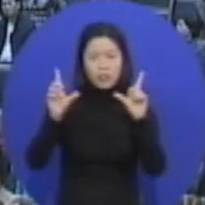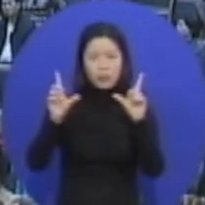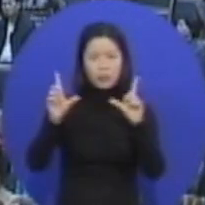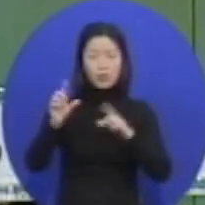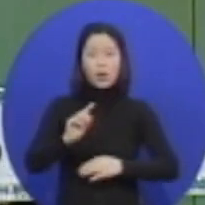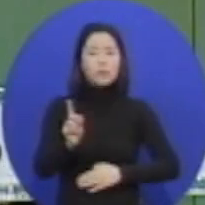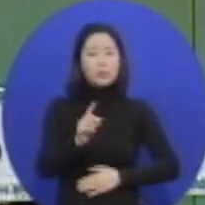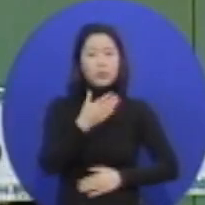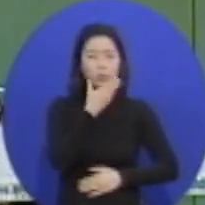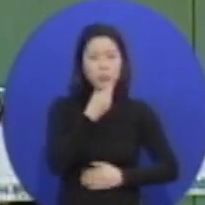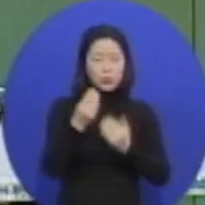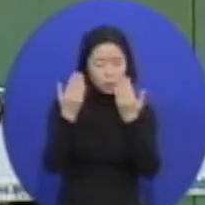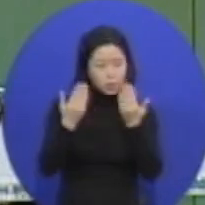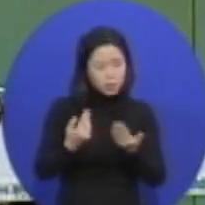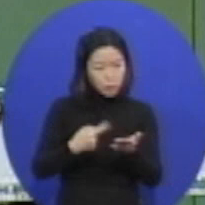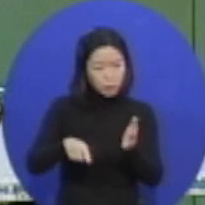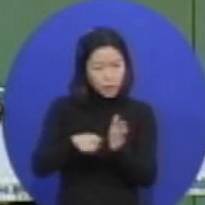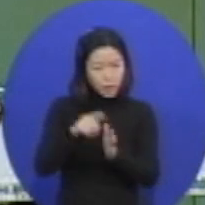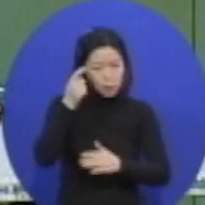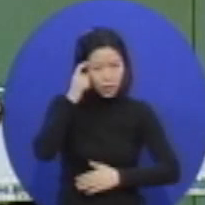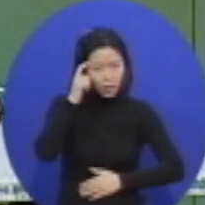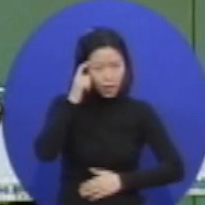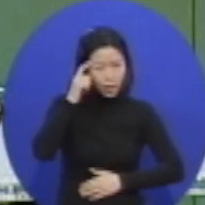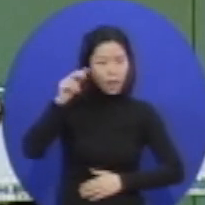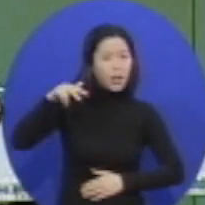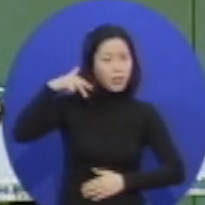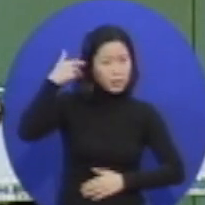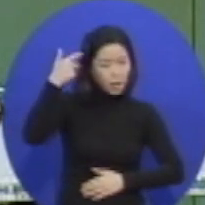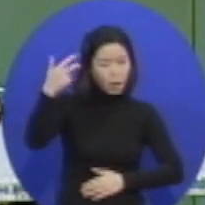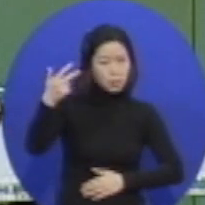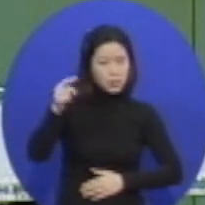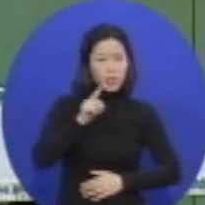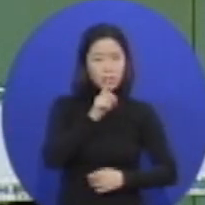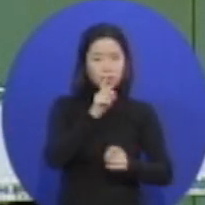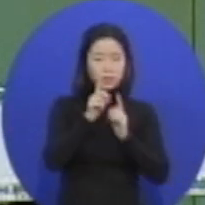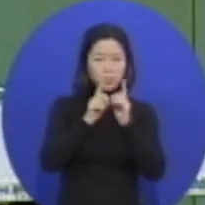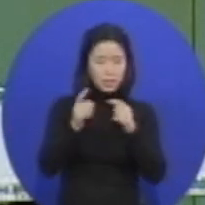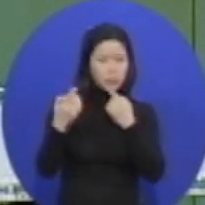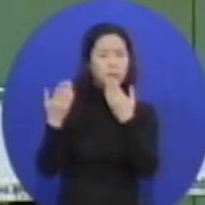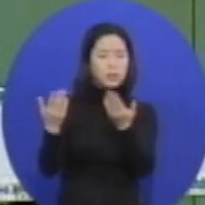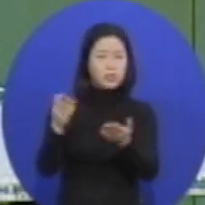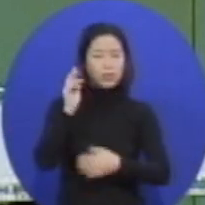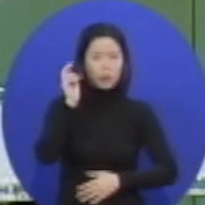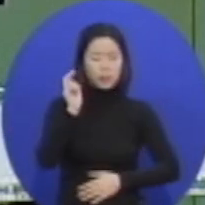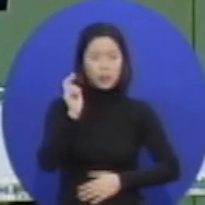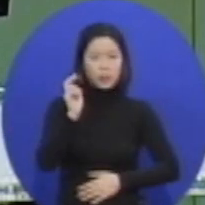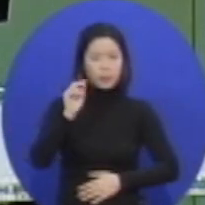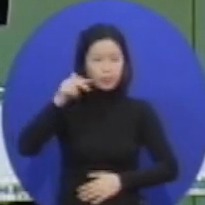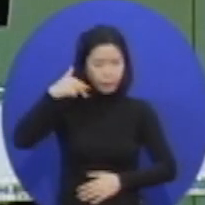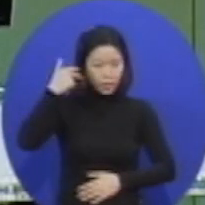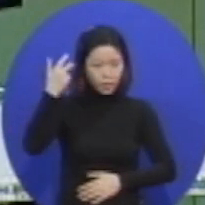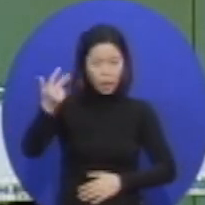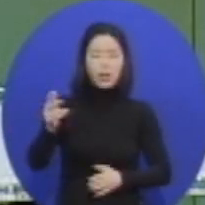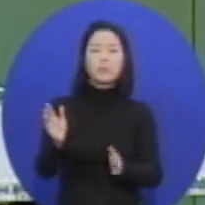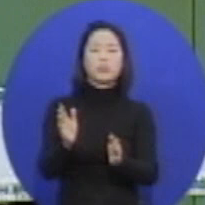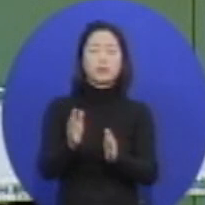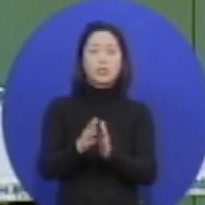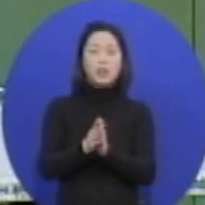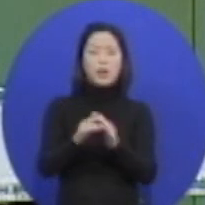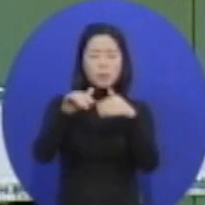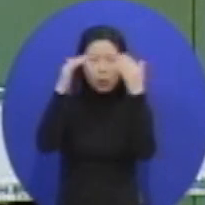건가 다음 주일에 그 말씀을 드리려고 해요 정말 다음 주일에 정말 다